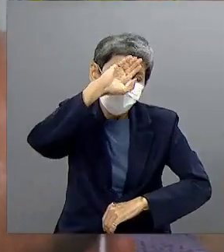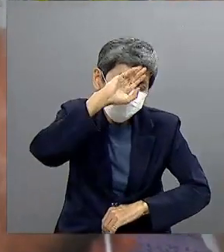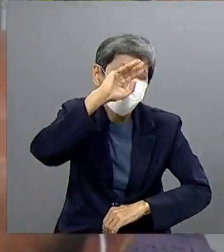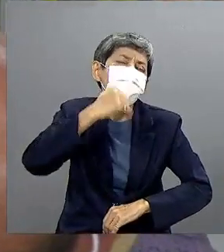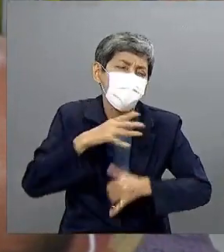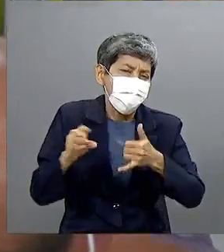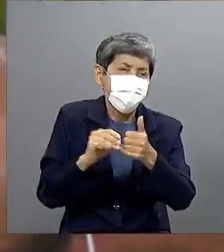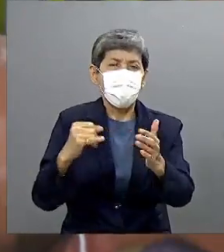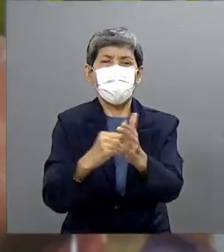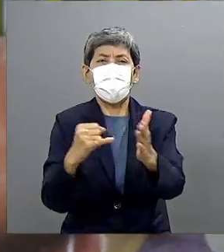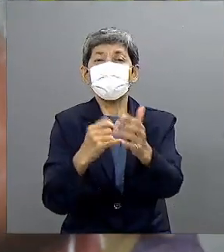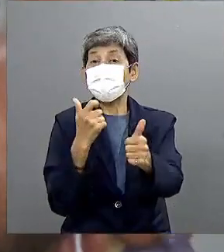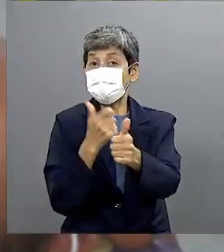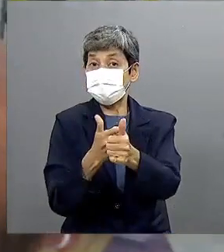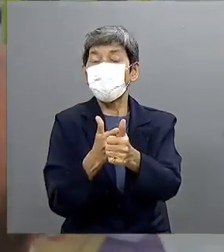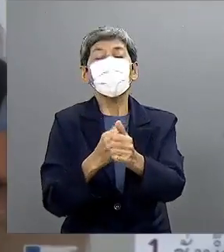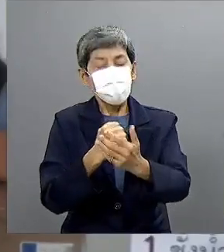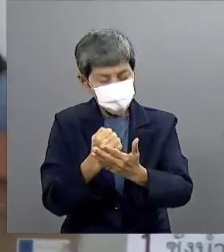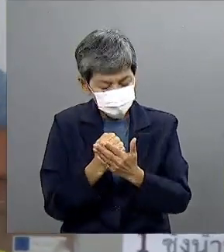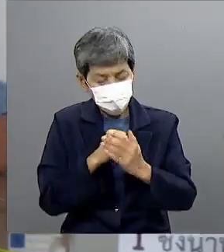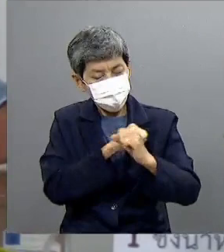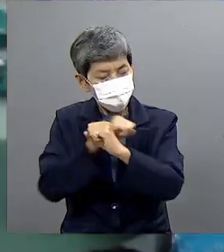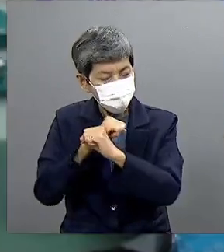ฉีดวัคซีนจะสามารถช่วยป้องกันได้ค่ะ